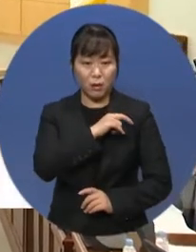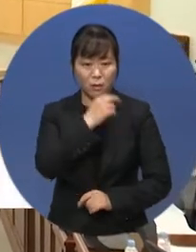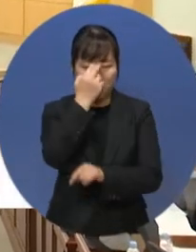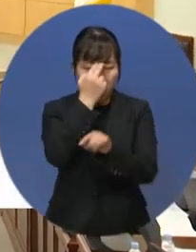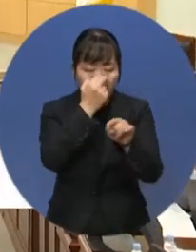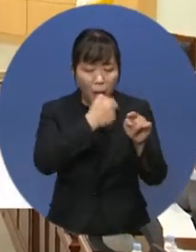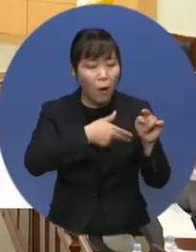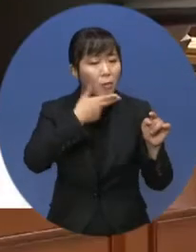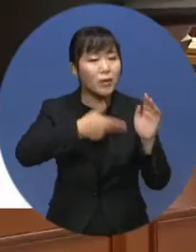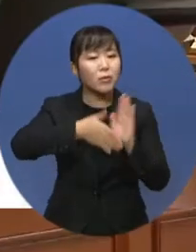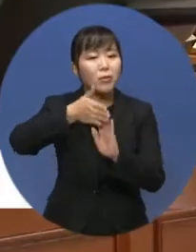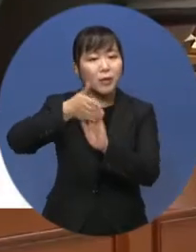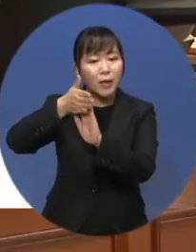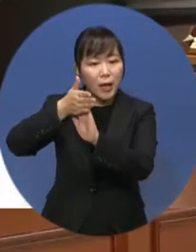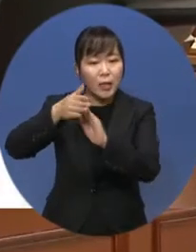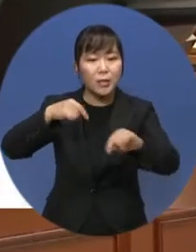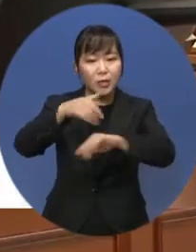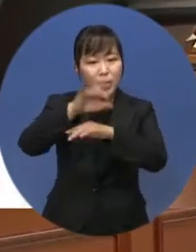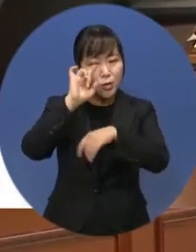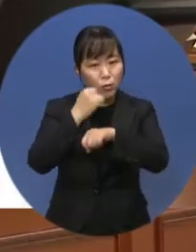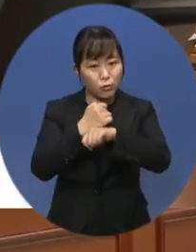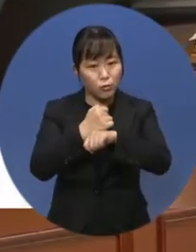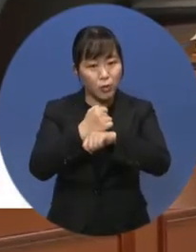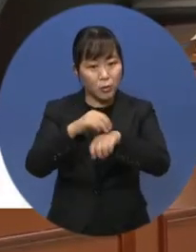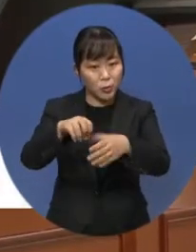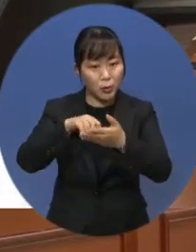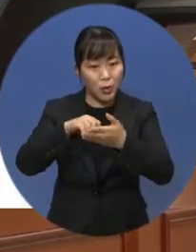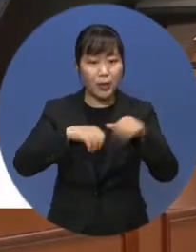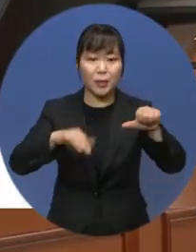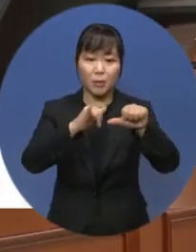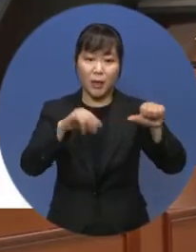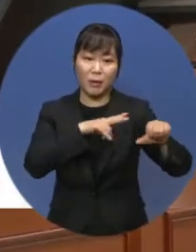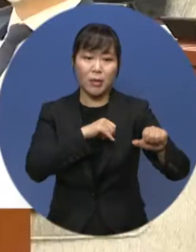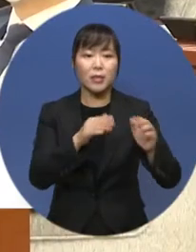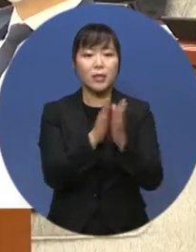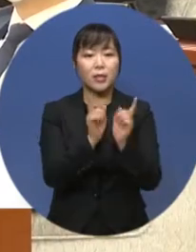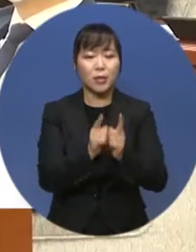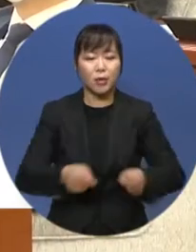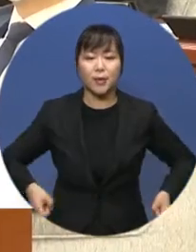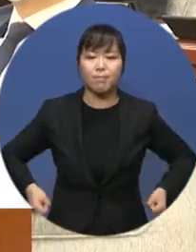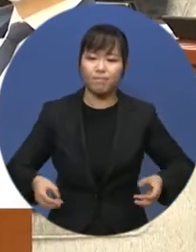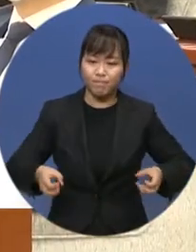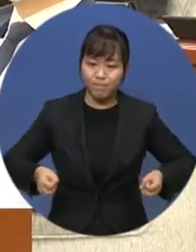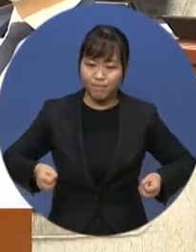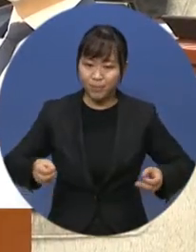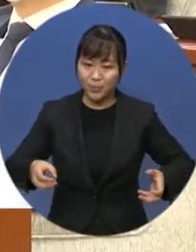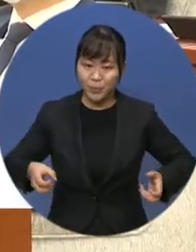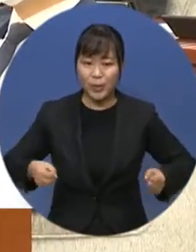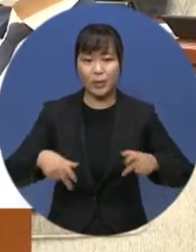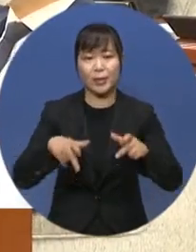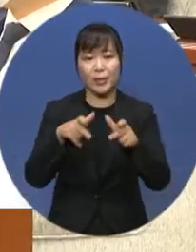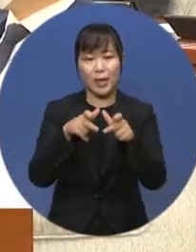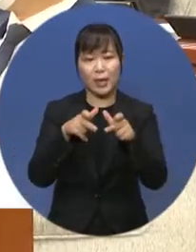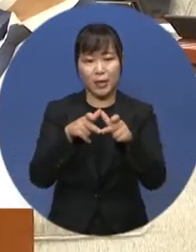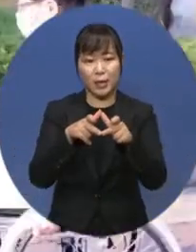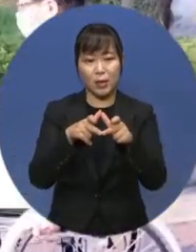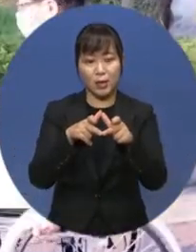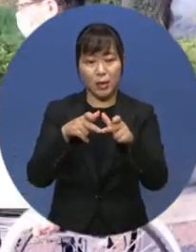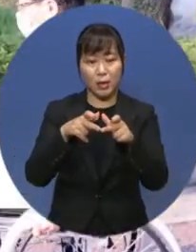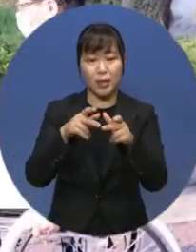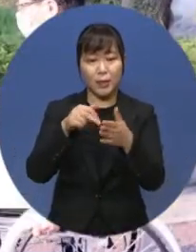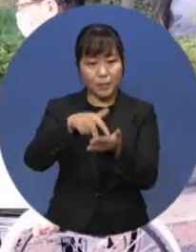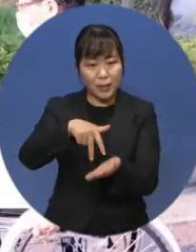무장애도시 정책연구회 소속 5명의 의원들이 직접 휠체어를 타고 장애인